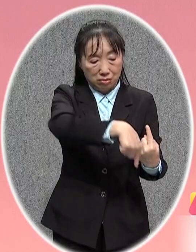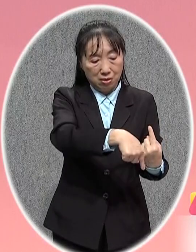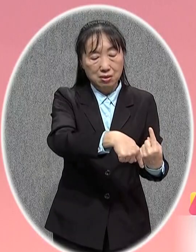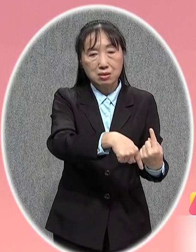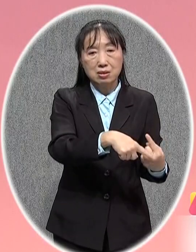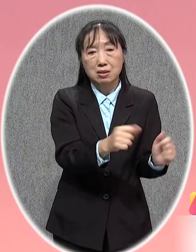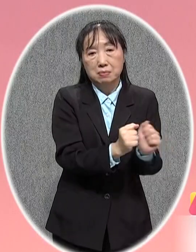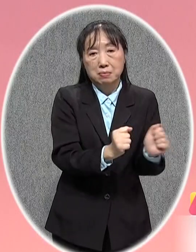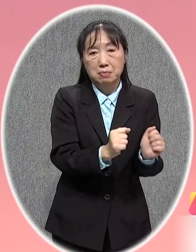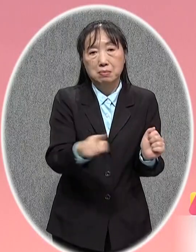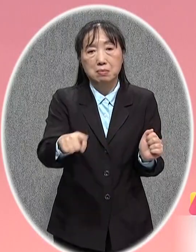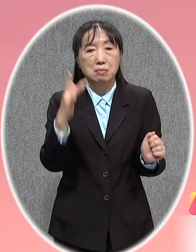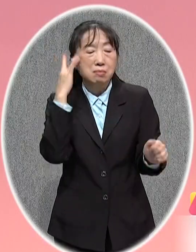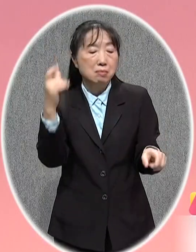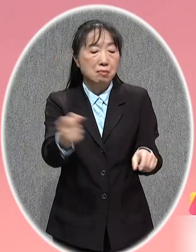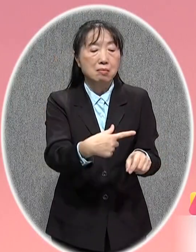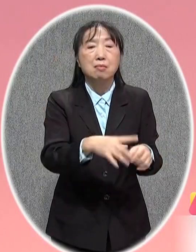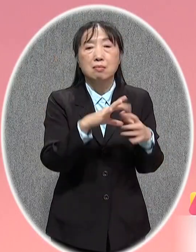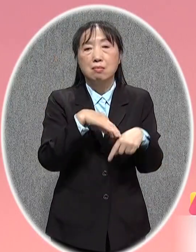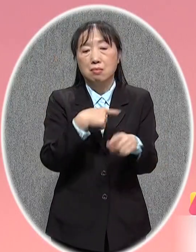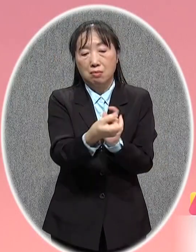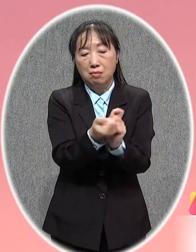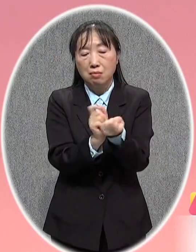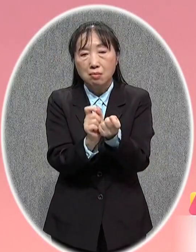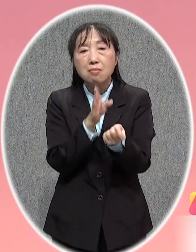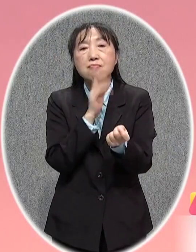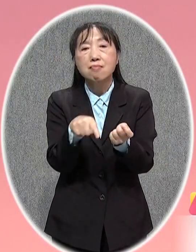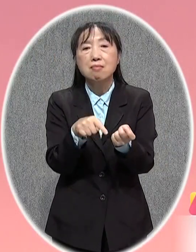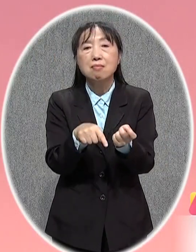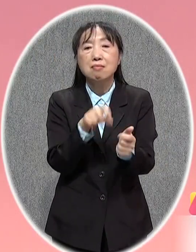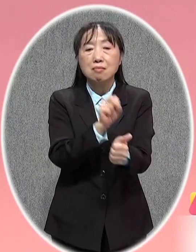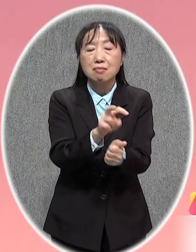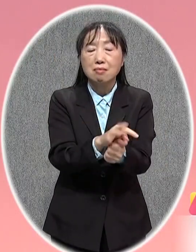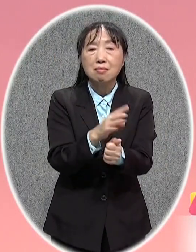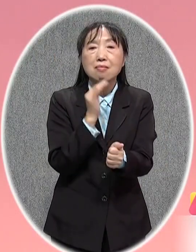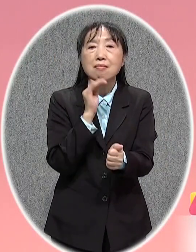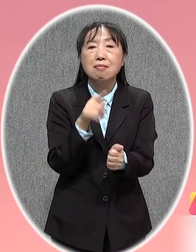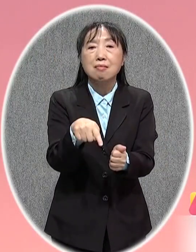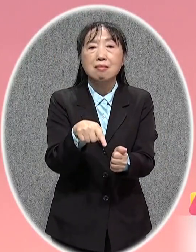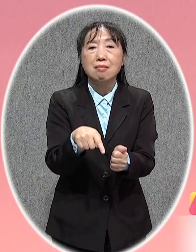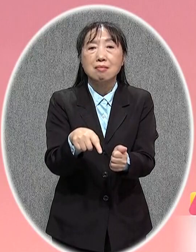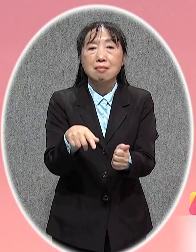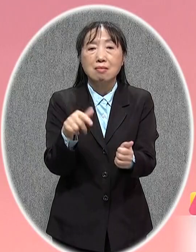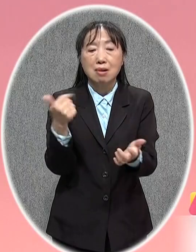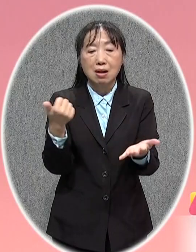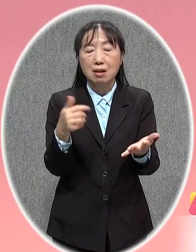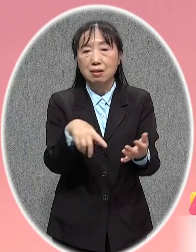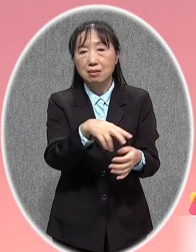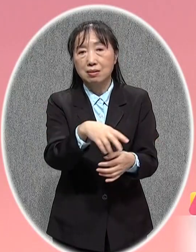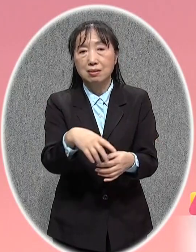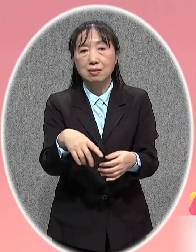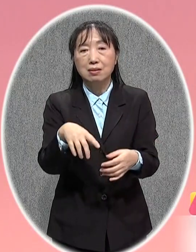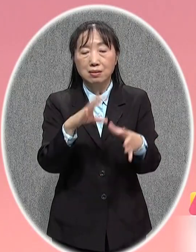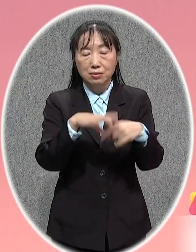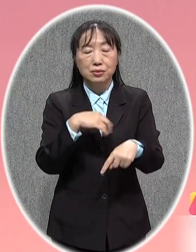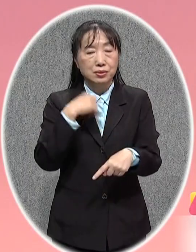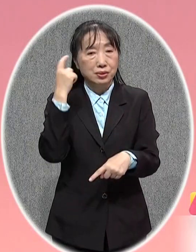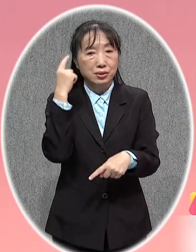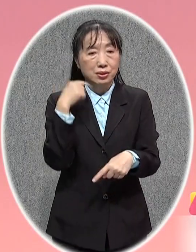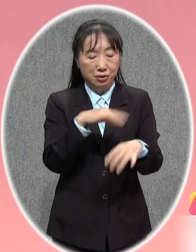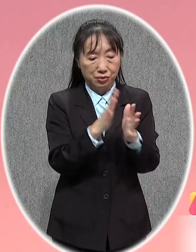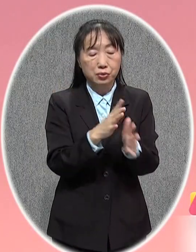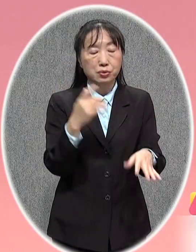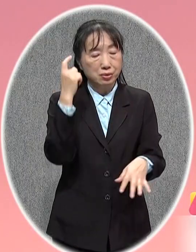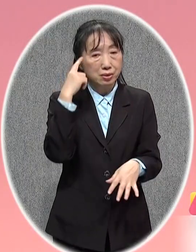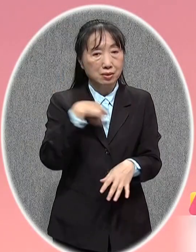附近的养殖业者呢都优先的想要去取这一些，因为那个接收站所排放出